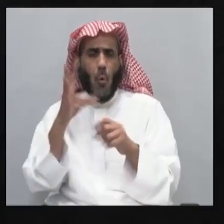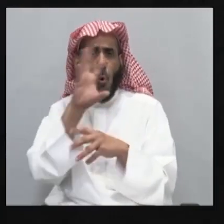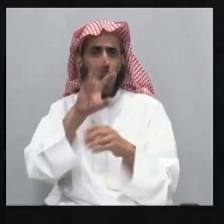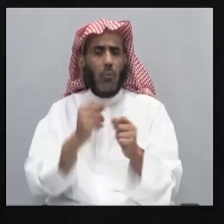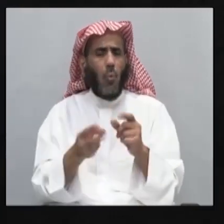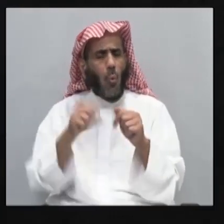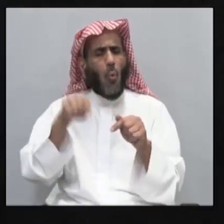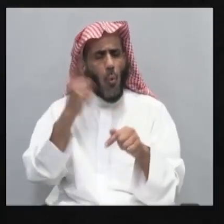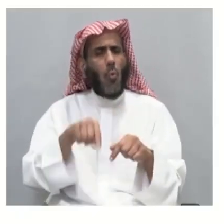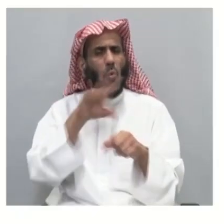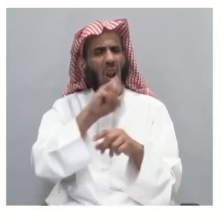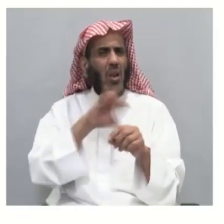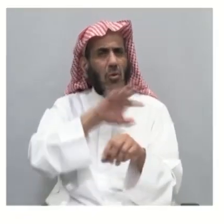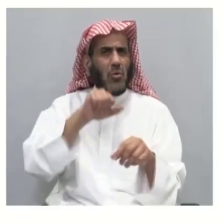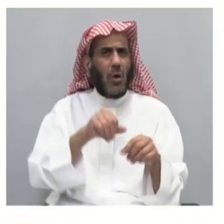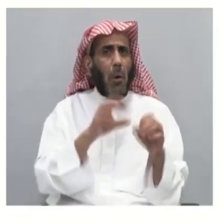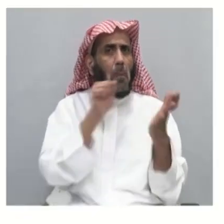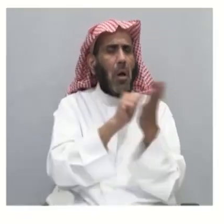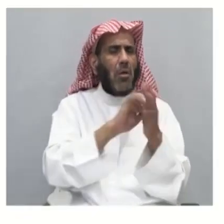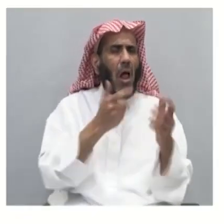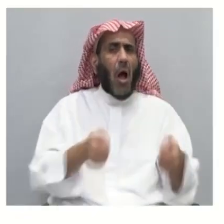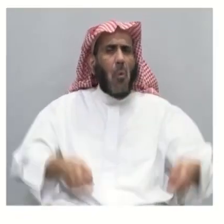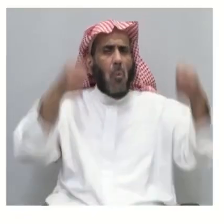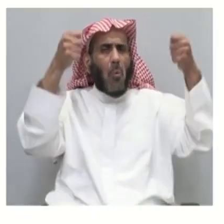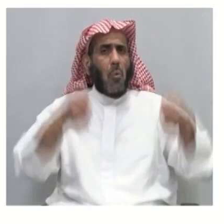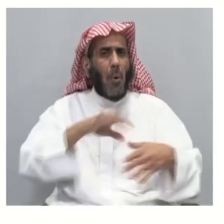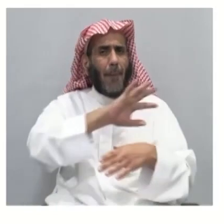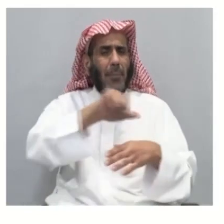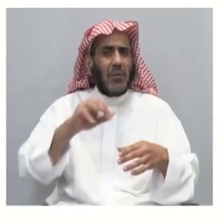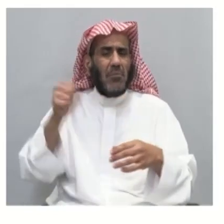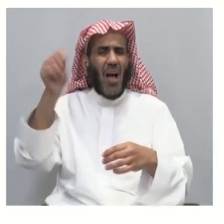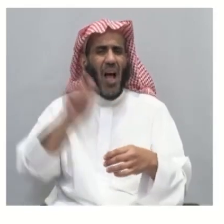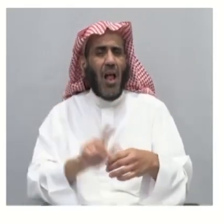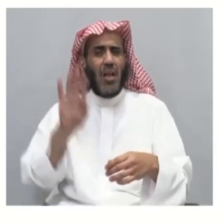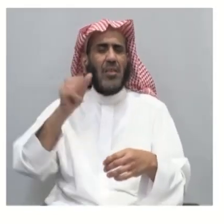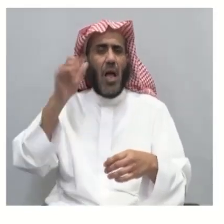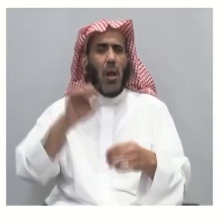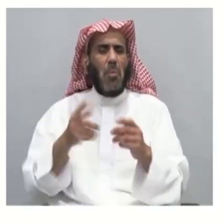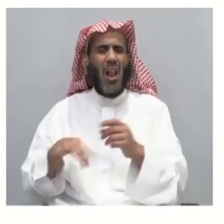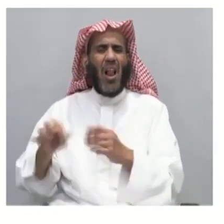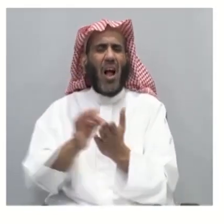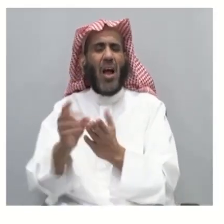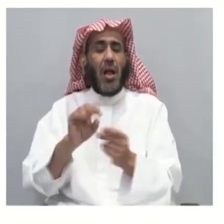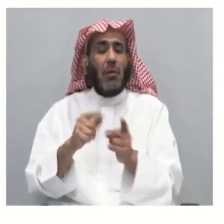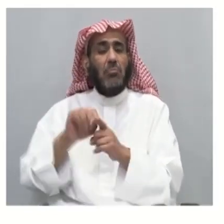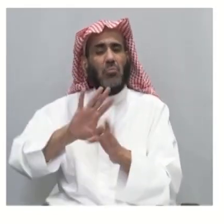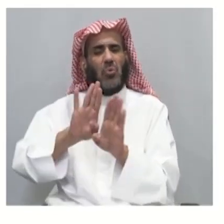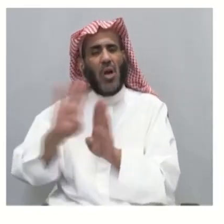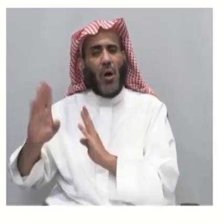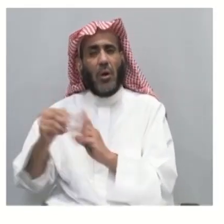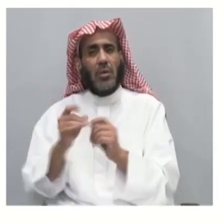منزلا او متجرا ترى معي الشخصيات قال سالم من القريه المجاوره نوعها شخصيه